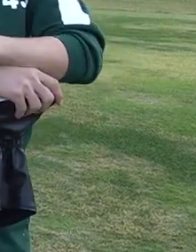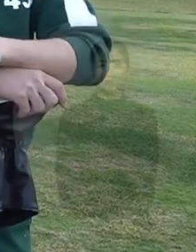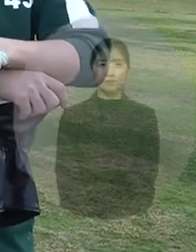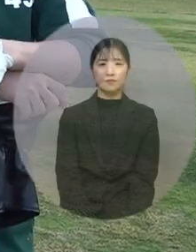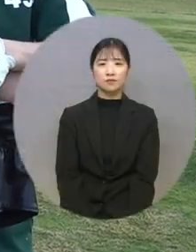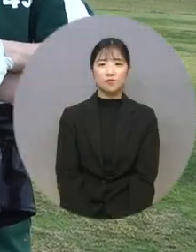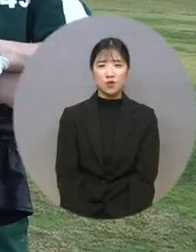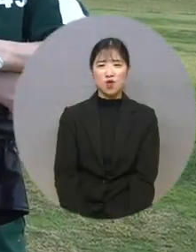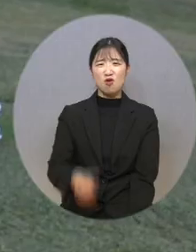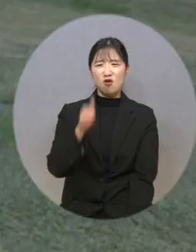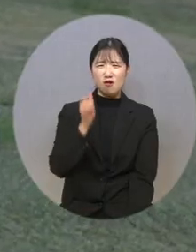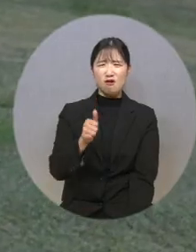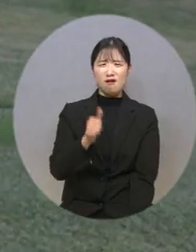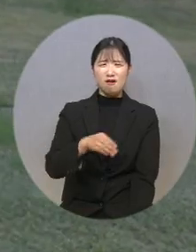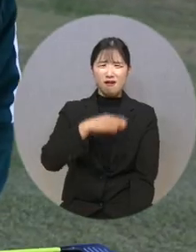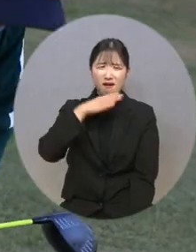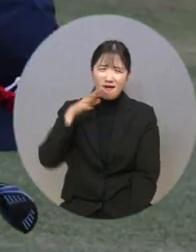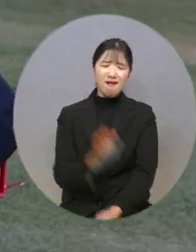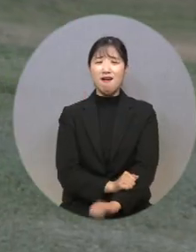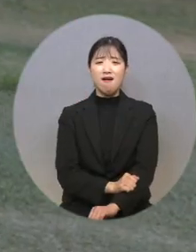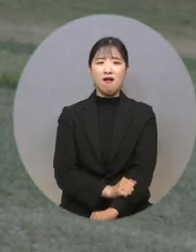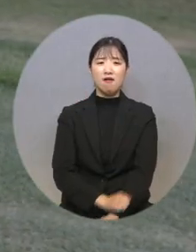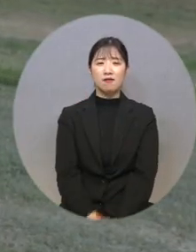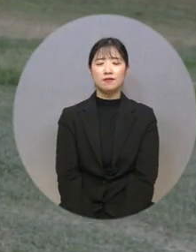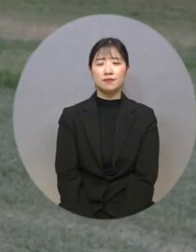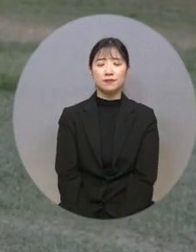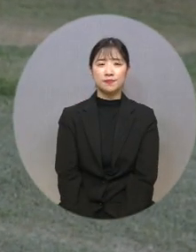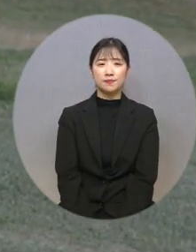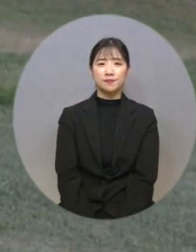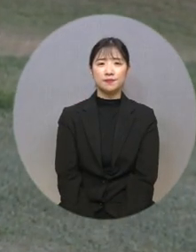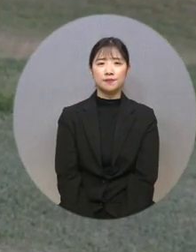기가 막히게 갔습니다, 형님. 대박이다.